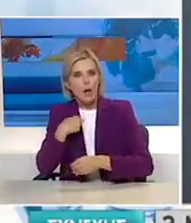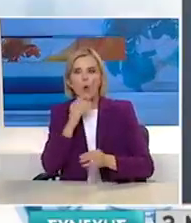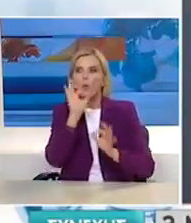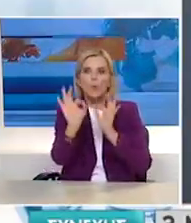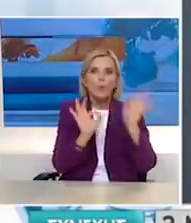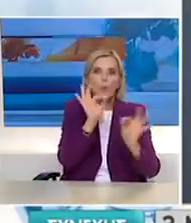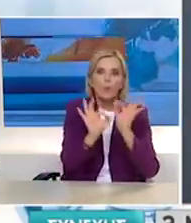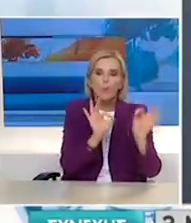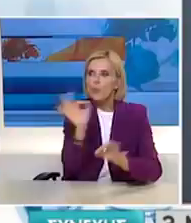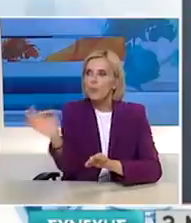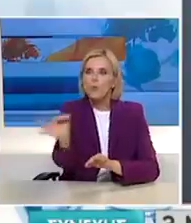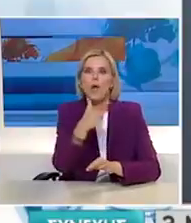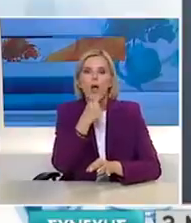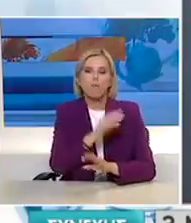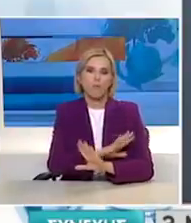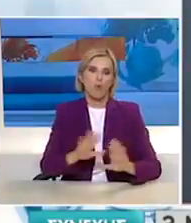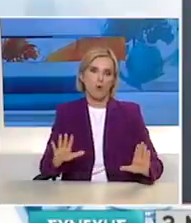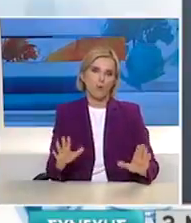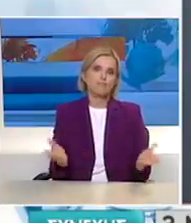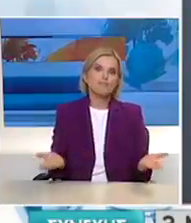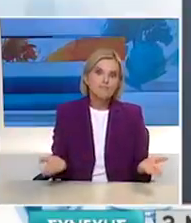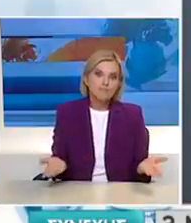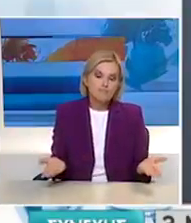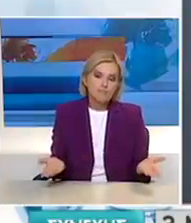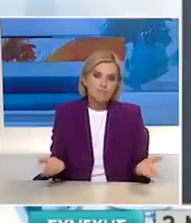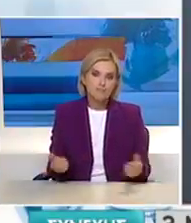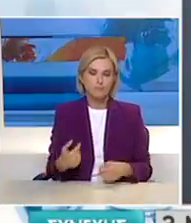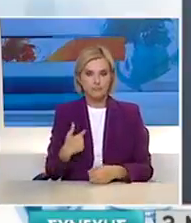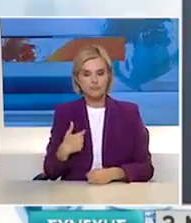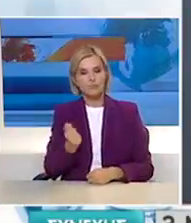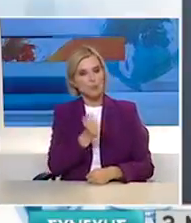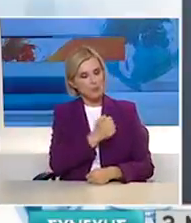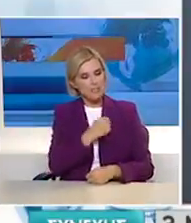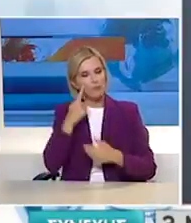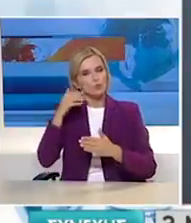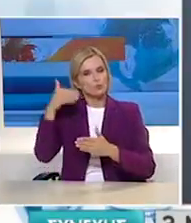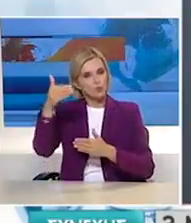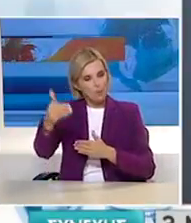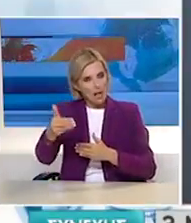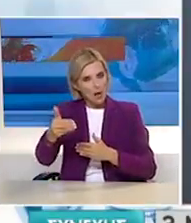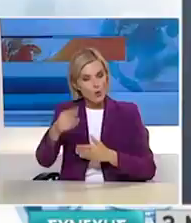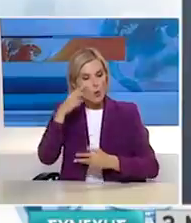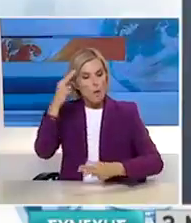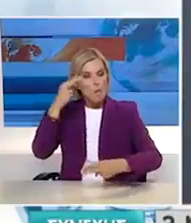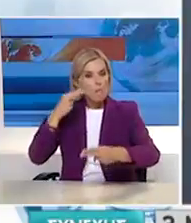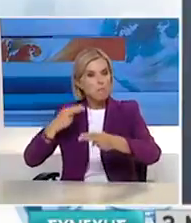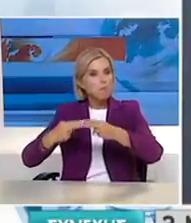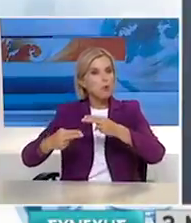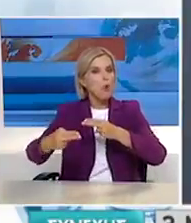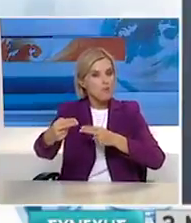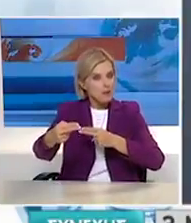πρόβλημα. Και έχει να κάνει σε σχέση με αυτό τον ιό. Θεωρώ ότι θα μας βοηθήσει στο μέλλον προβλεπτικά